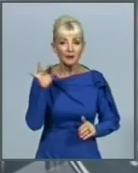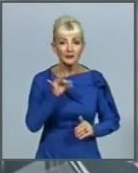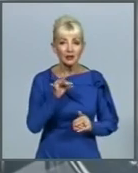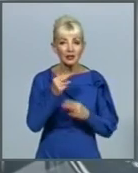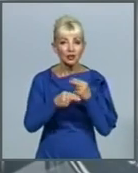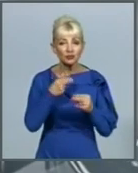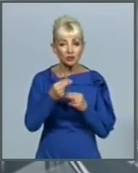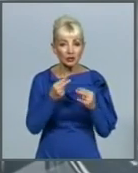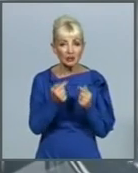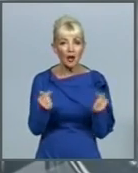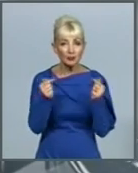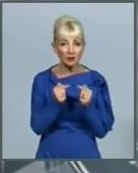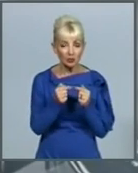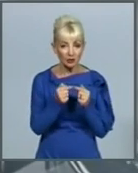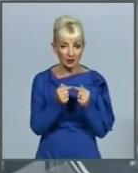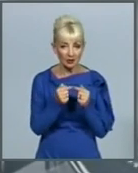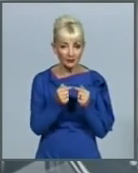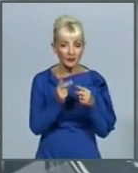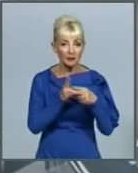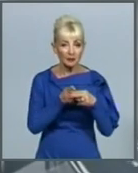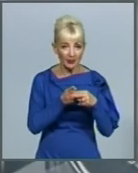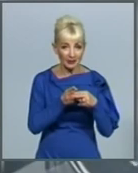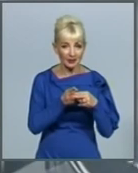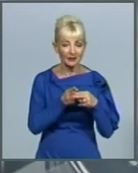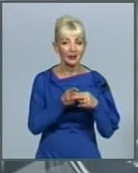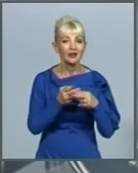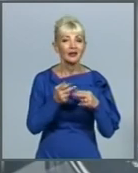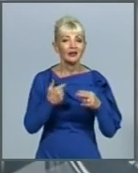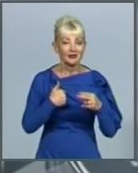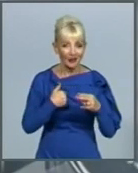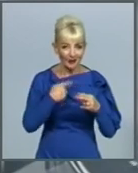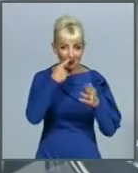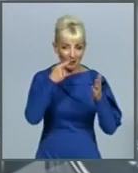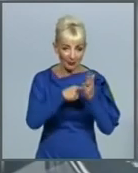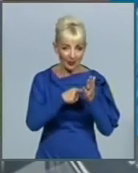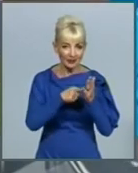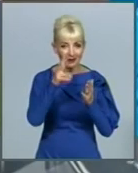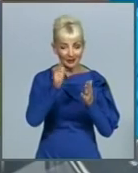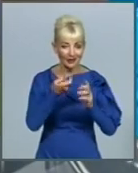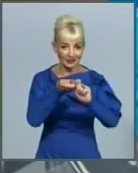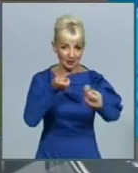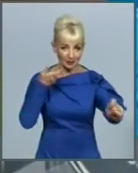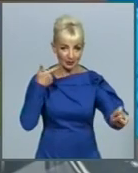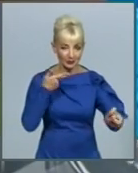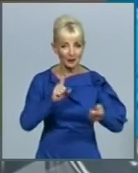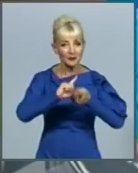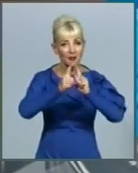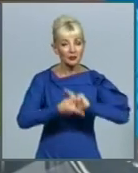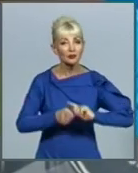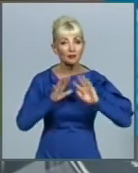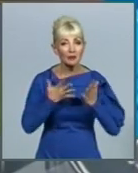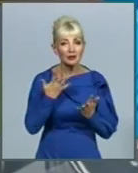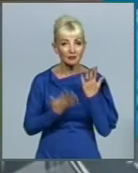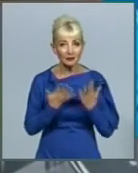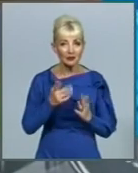через определенные препятствия пробираясь, я все-таки дошла почему-то именно на стрельбу из лука. Переломным моментом,